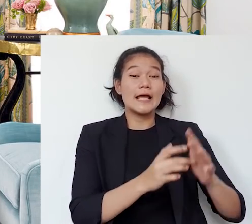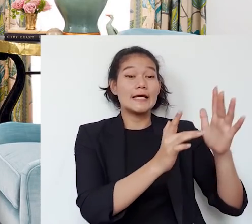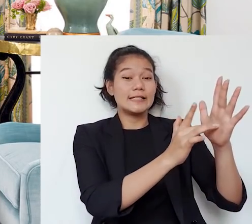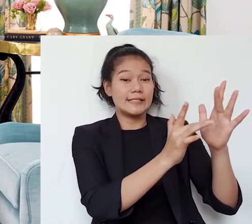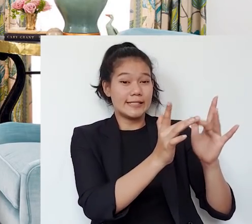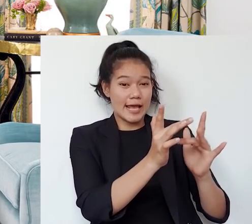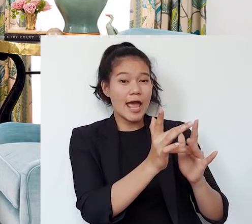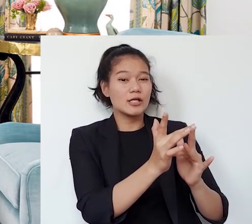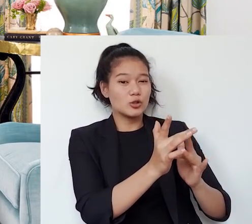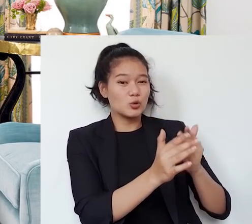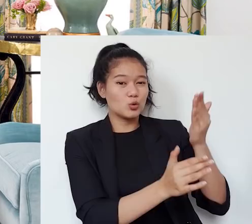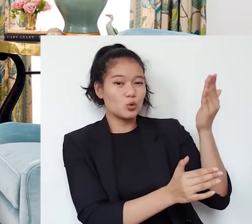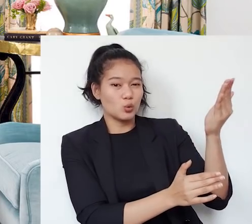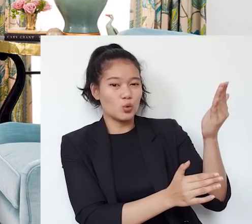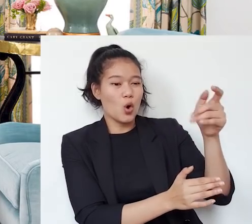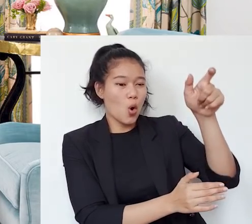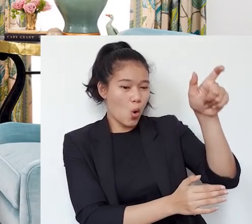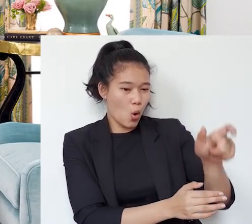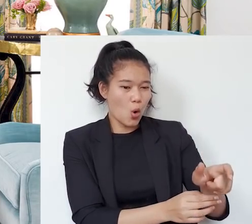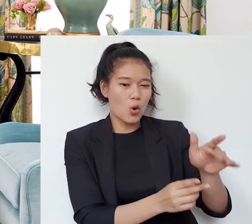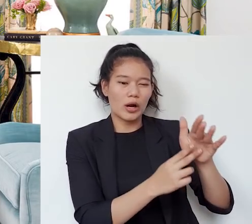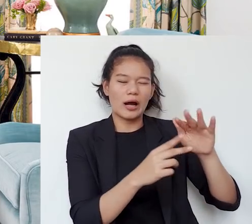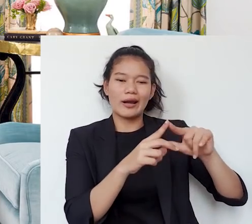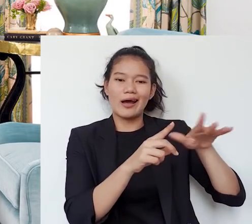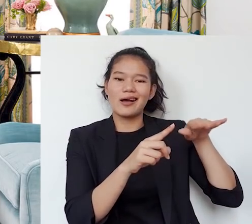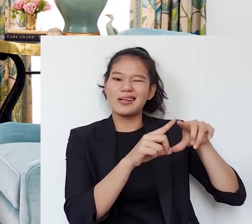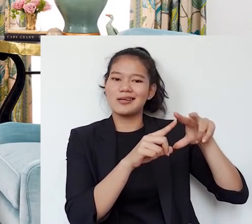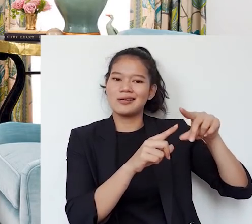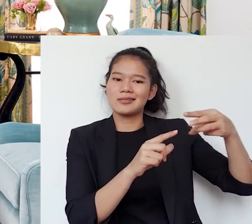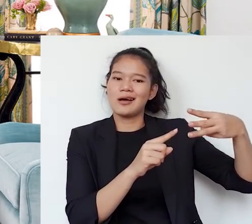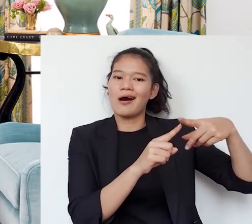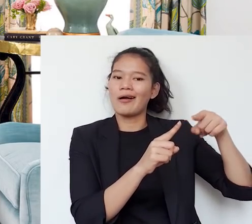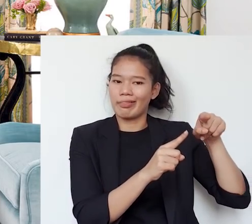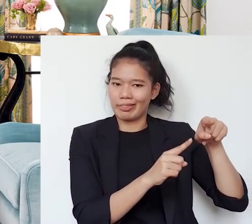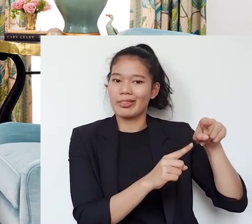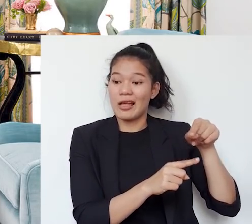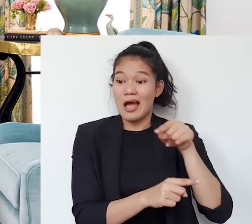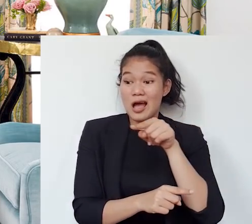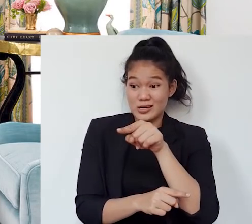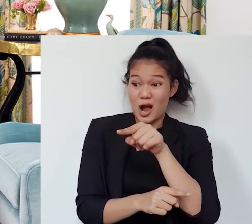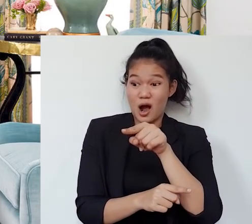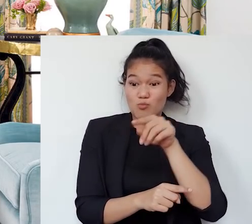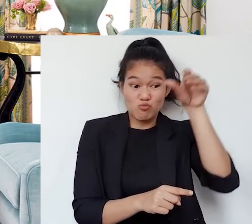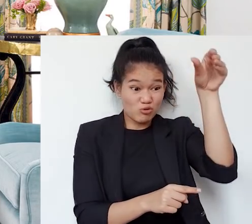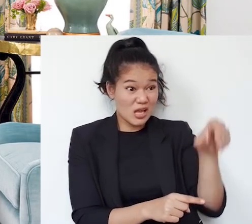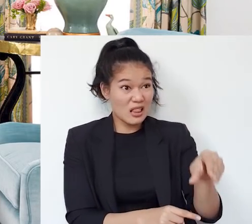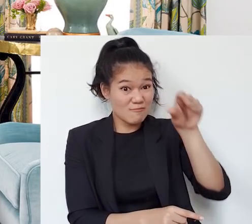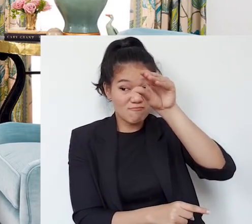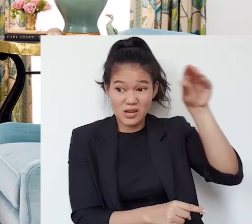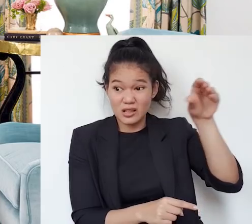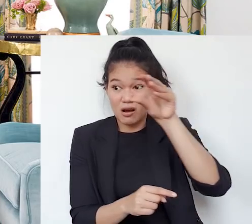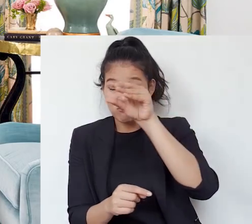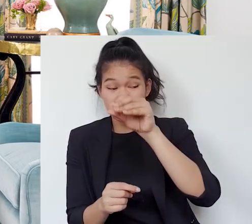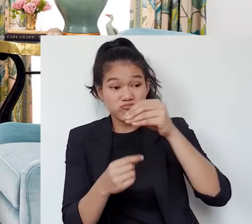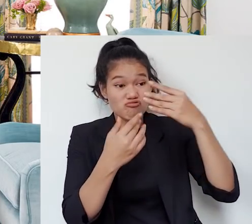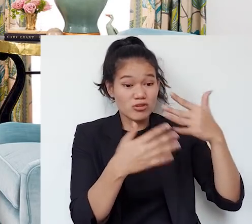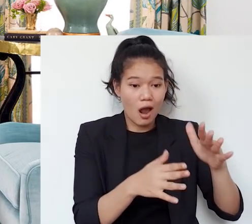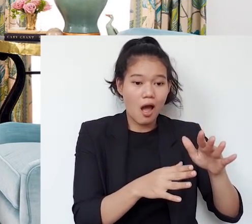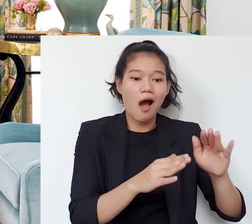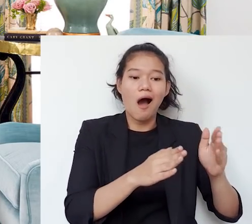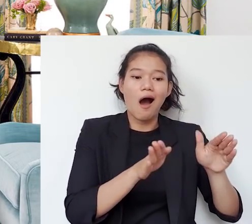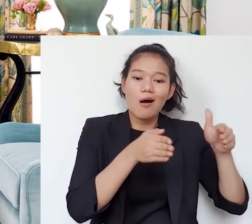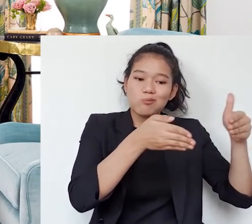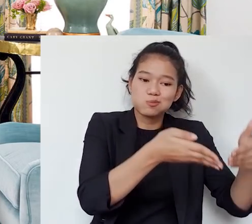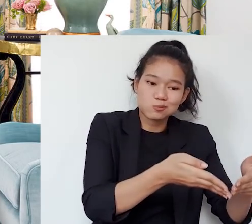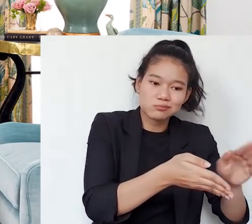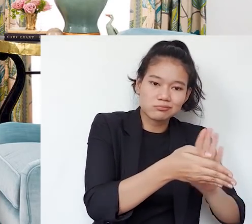Yesus Kristus orang Nazaret yang telah kamu salibkan dan telah dibangkitkan